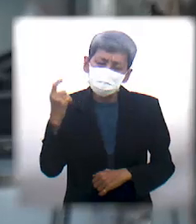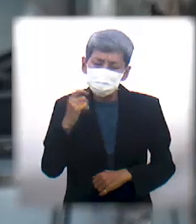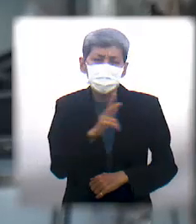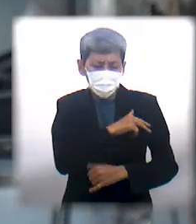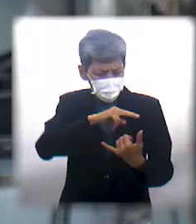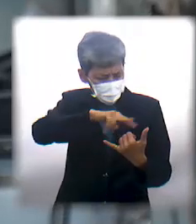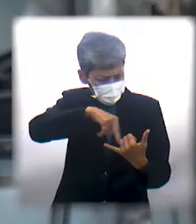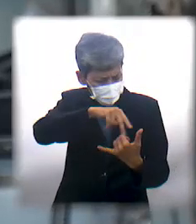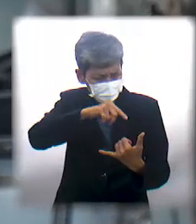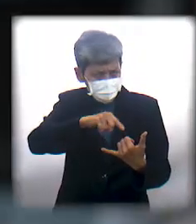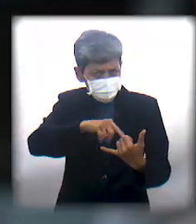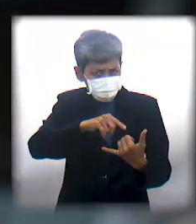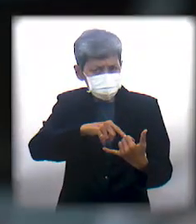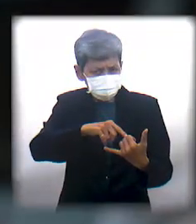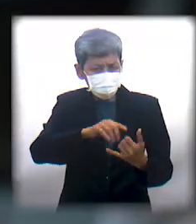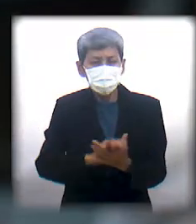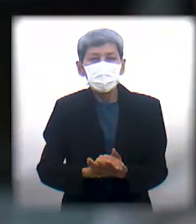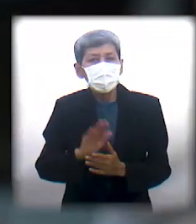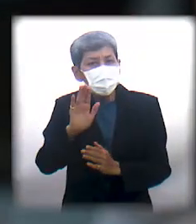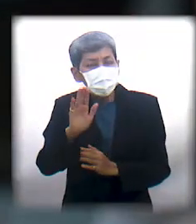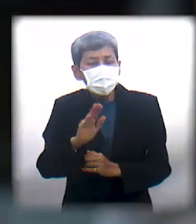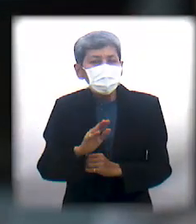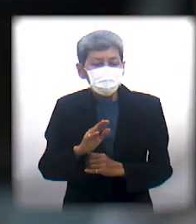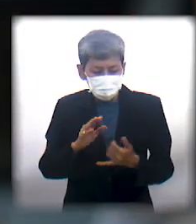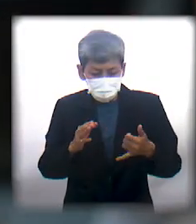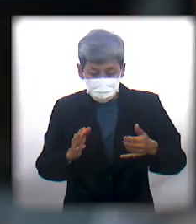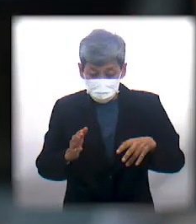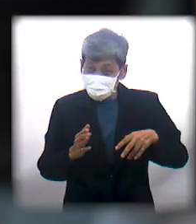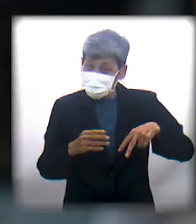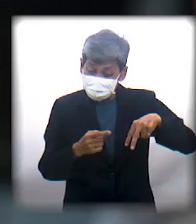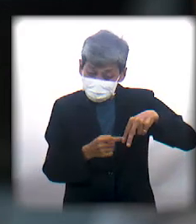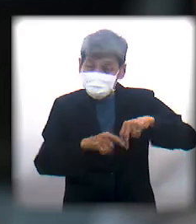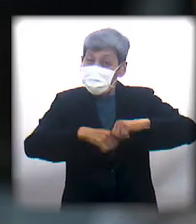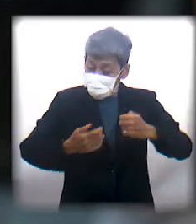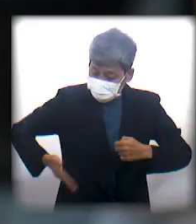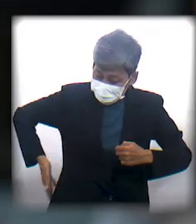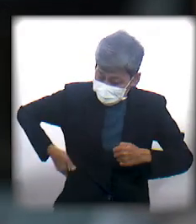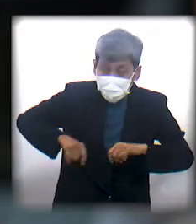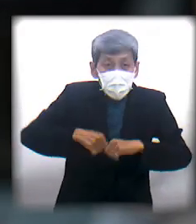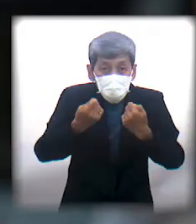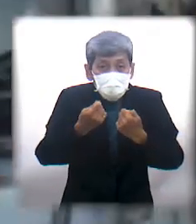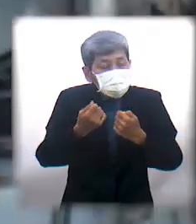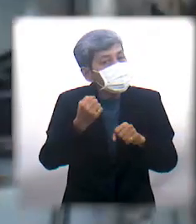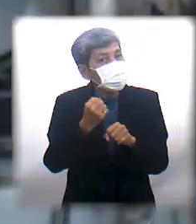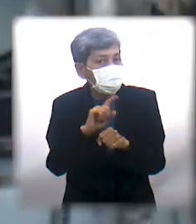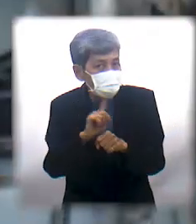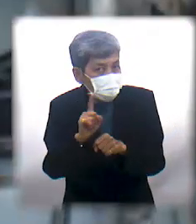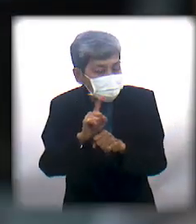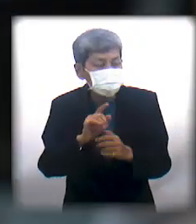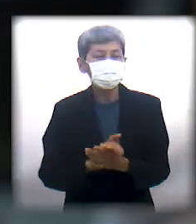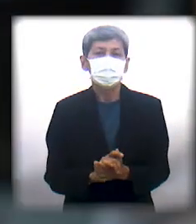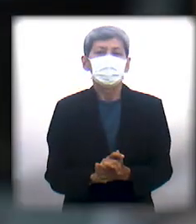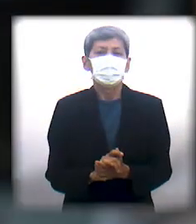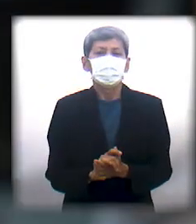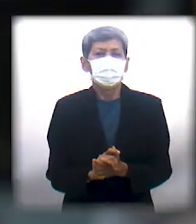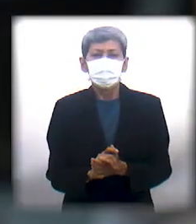จว่าหมอที่ขาหักกับหลังหักเนี่ยจะผ่าตัดตรงไหนก่อนเขาบอกว่าจะ